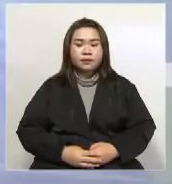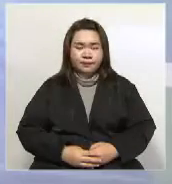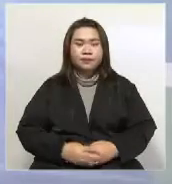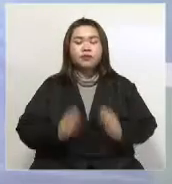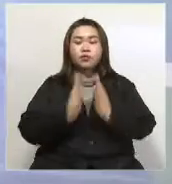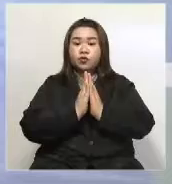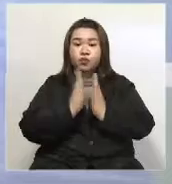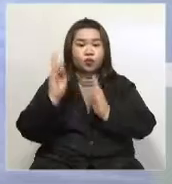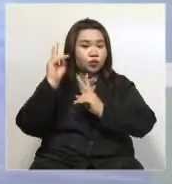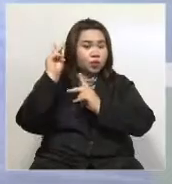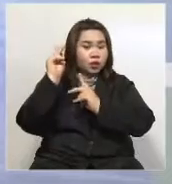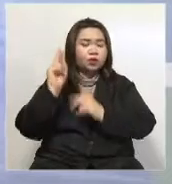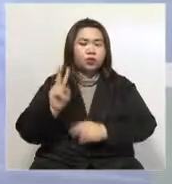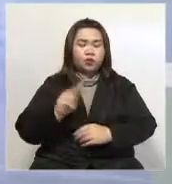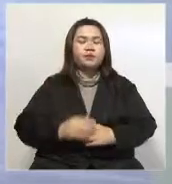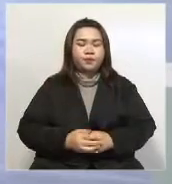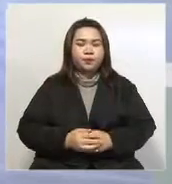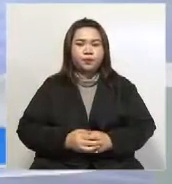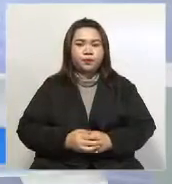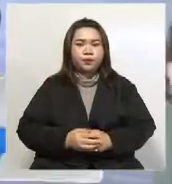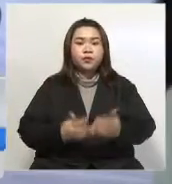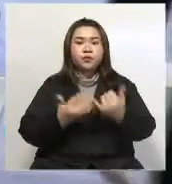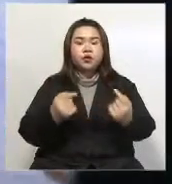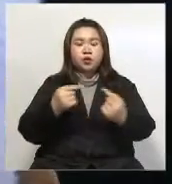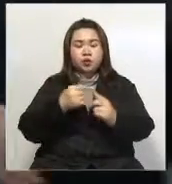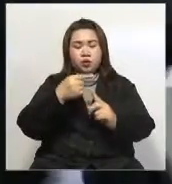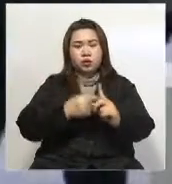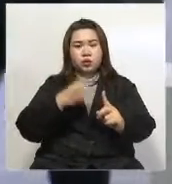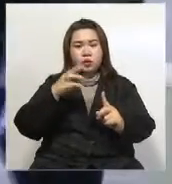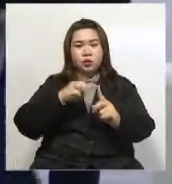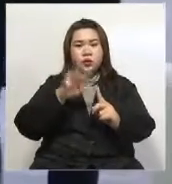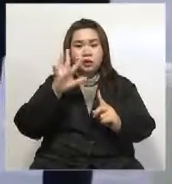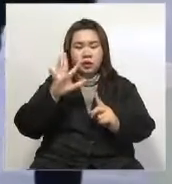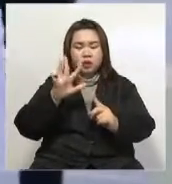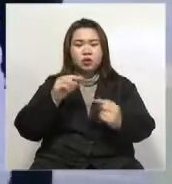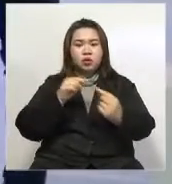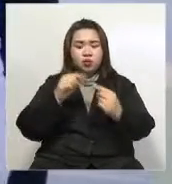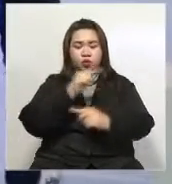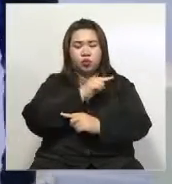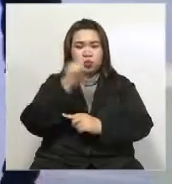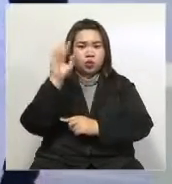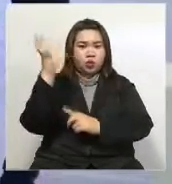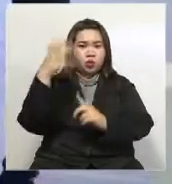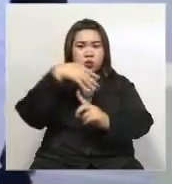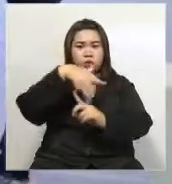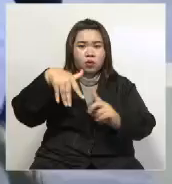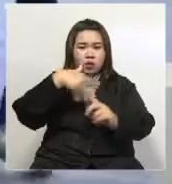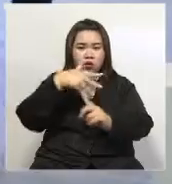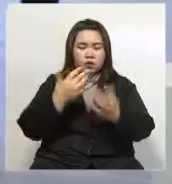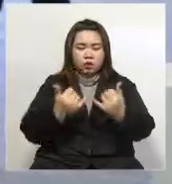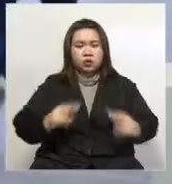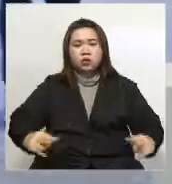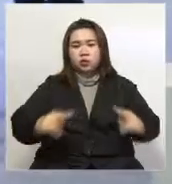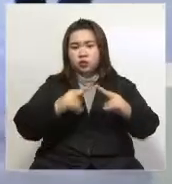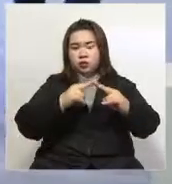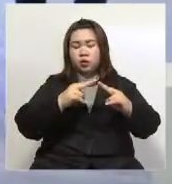คุณค่ะคุณศิริลักษณ์กับคุณสกลกฎค่ะวันนี้ซึ่งเป็นวันที่5มิถุนายนซึ่งตรงกับวันสิ่งแวดล้อมโลกค่ะโดยกระทรวงทรัพยากรธรรมชา